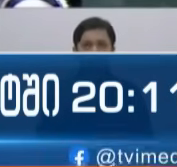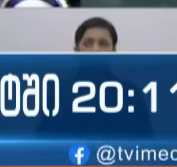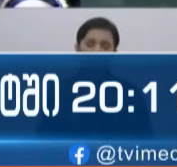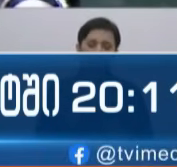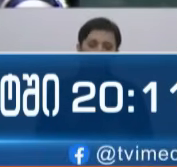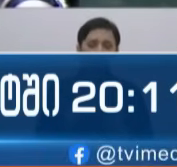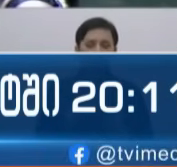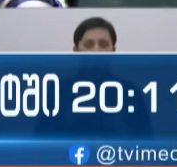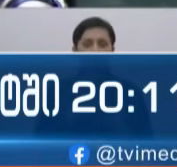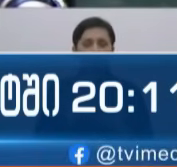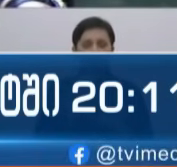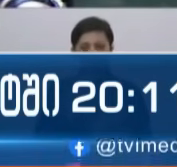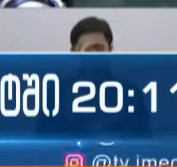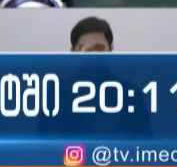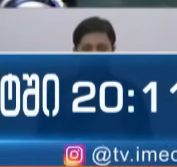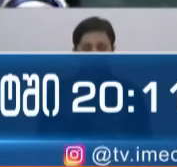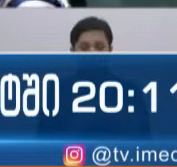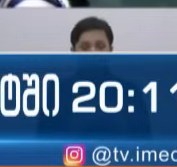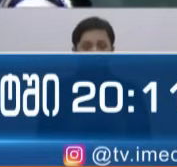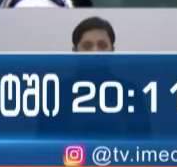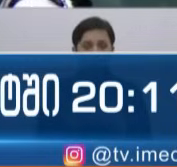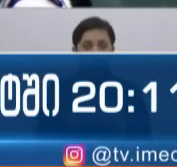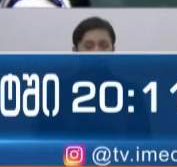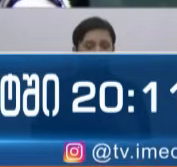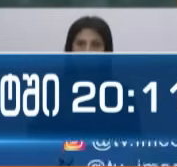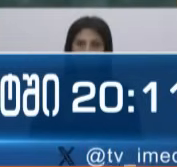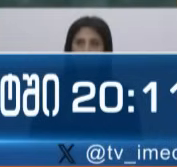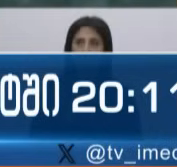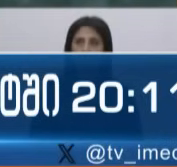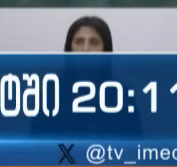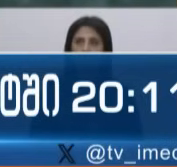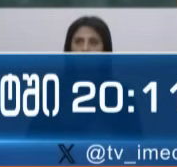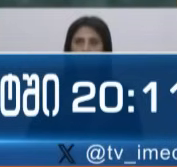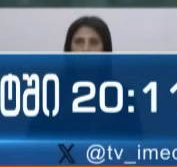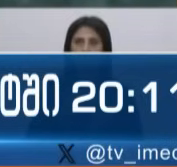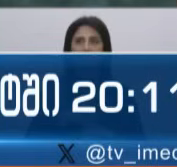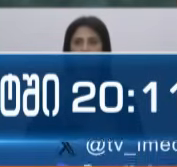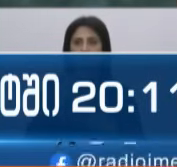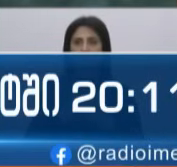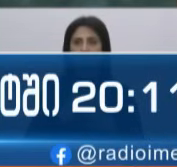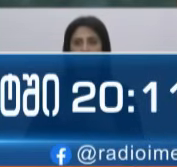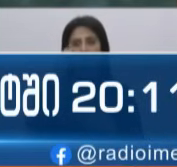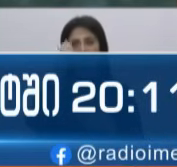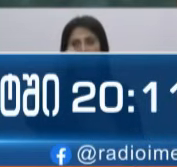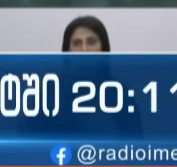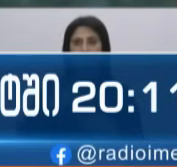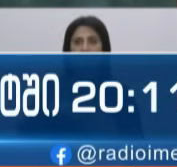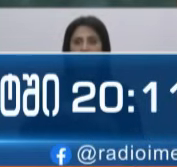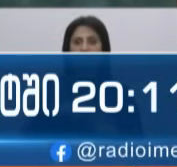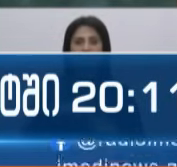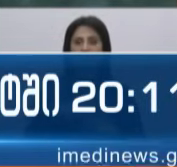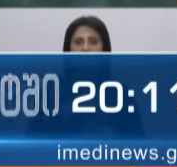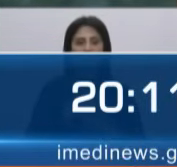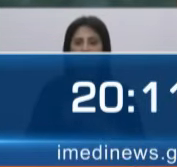სხვა ანტისახელმწიფოებრივი ქმედებების გამო მათ შესაბამის პასუხს გასცემს. ხშირად ხდება ხაზგასმა, თქოს საქართველოს კი